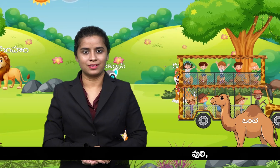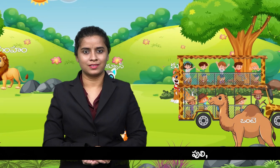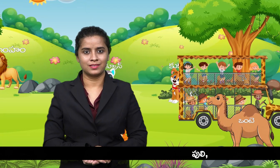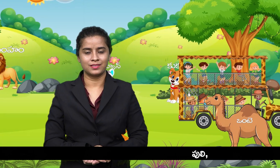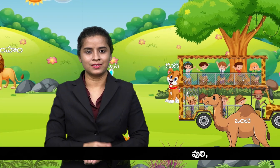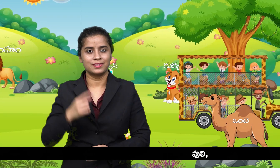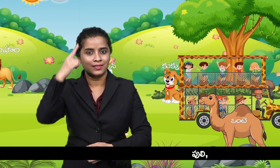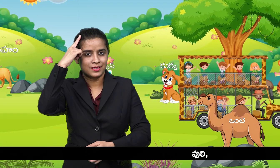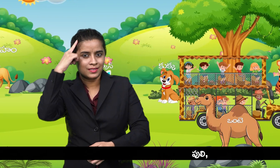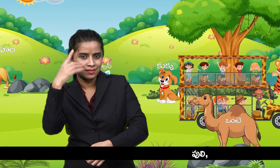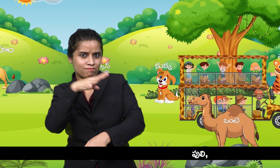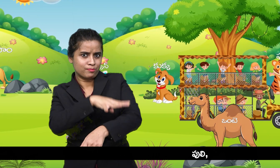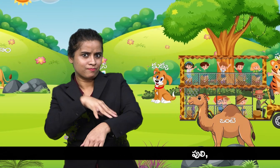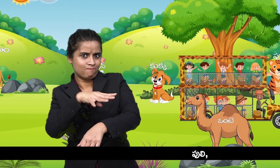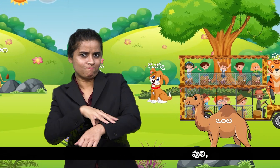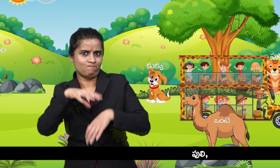పులి,